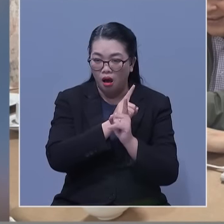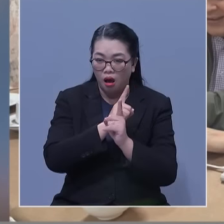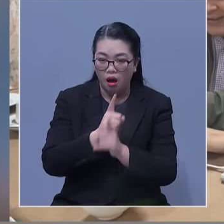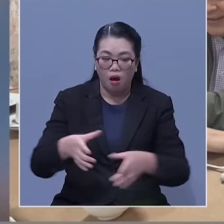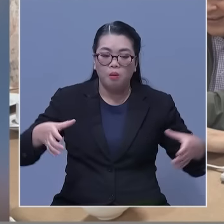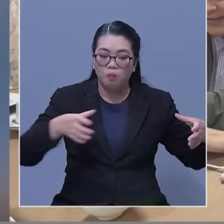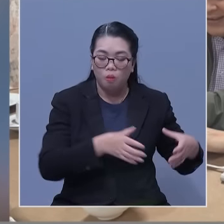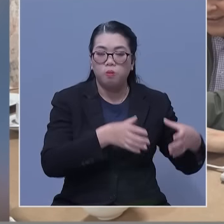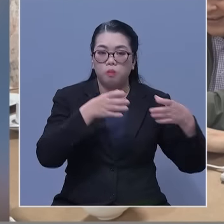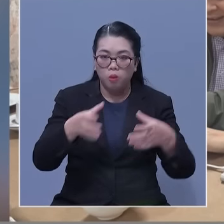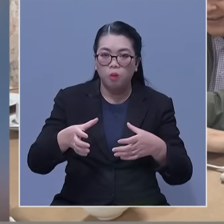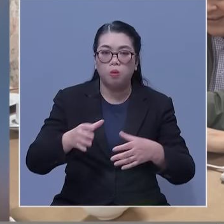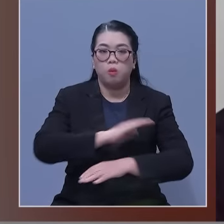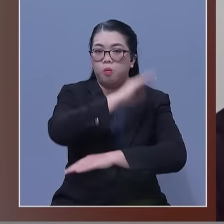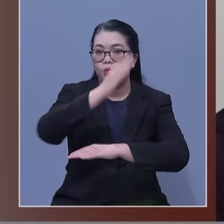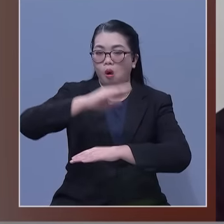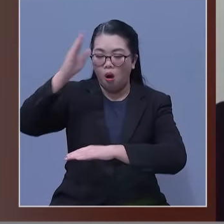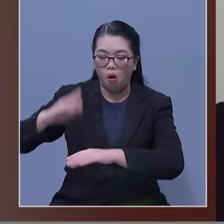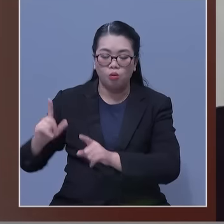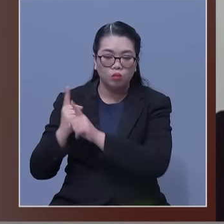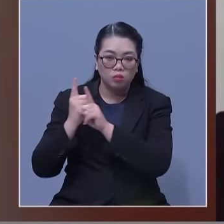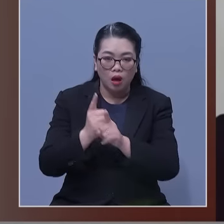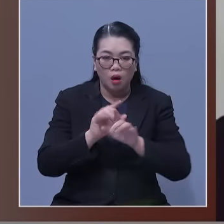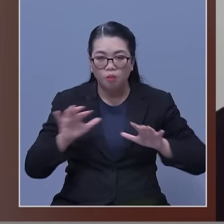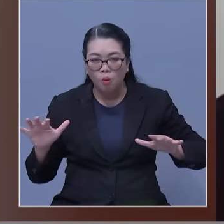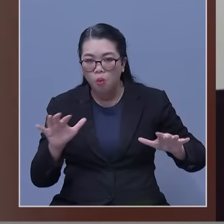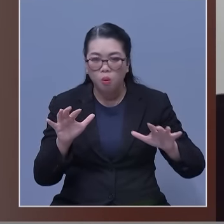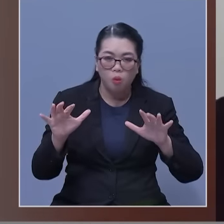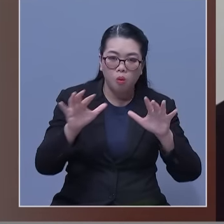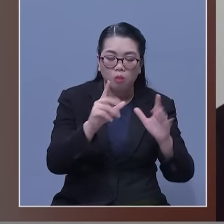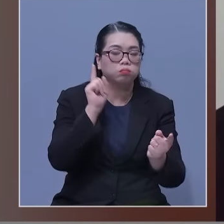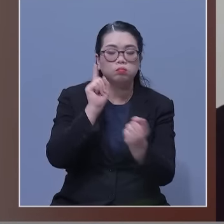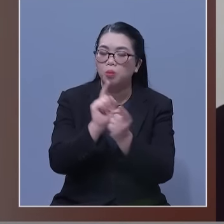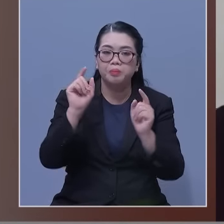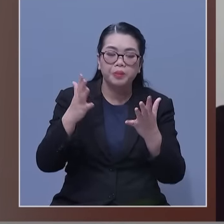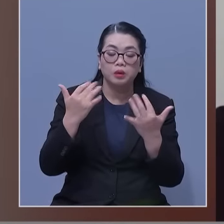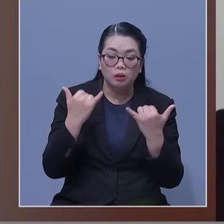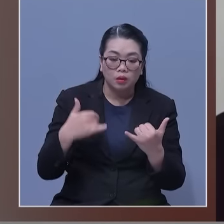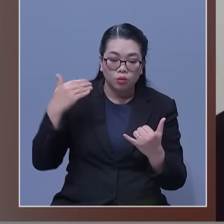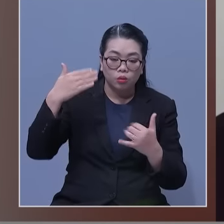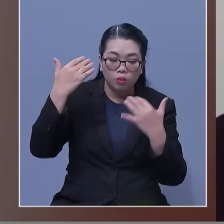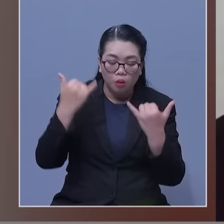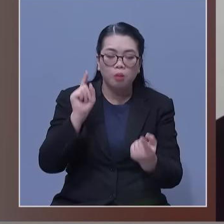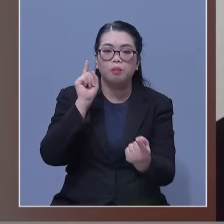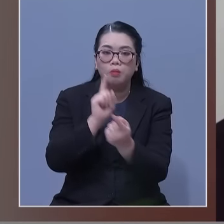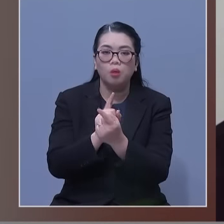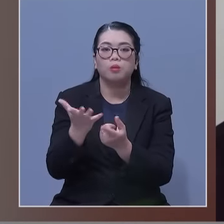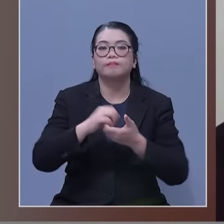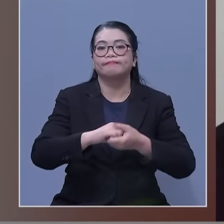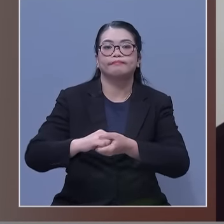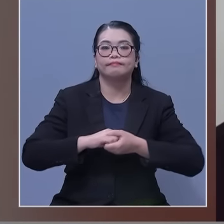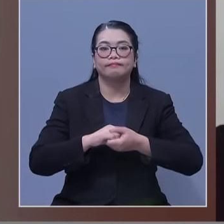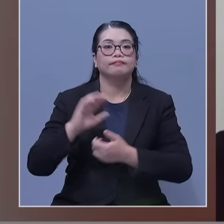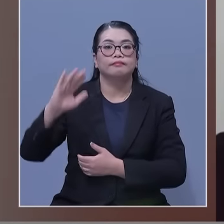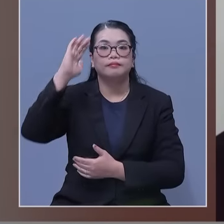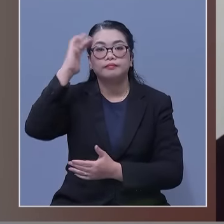กำลังในการไปปิดล้อมก็ยังไม่สามารถจับกุมตัวได้นะคะจนกระทั่งเนี่ยมาล่าสุดที่ต้องบอกว่าเป็นความร่วมมือ